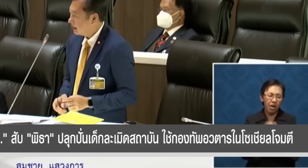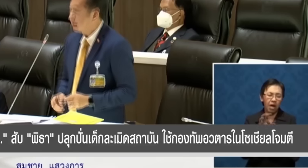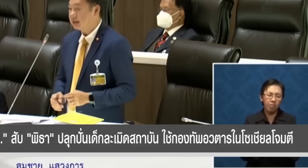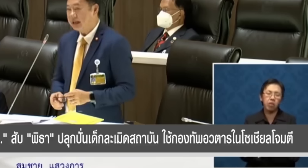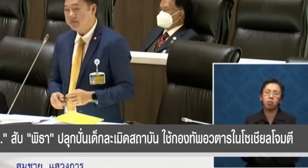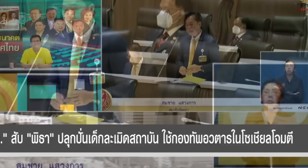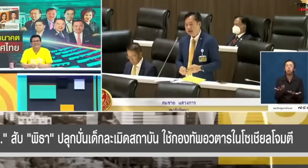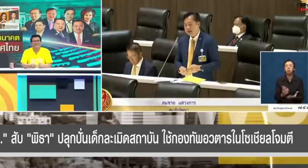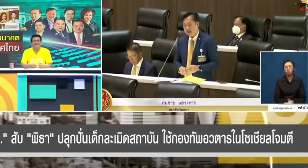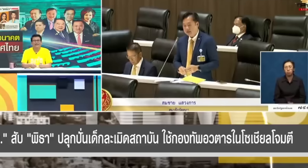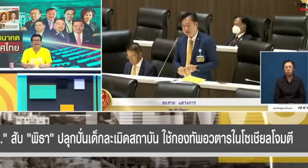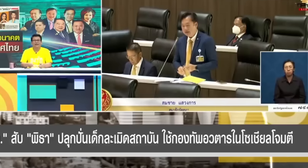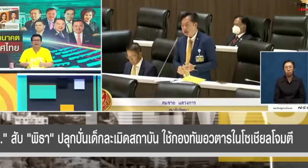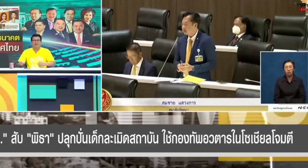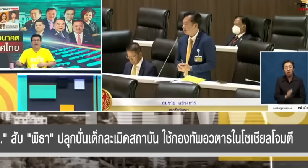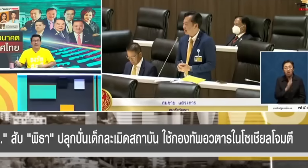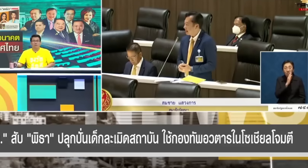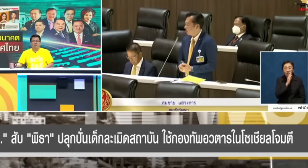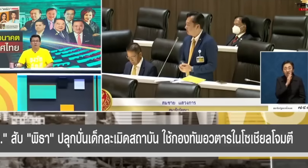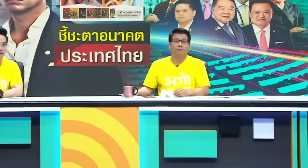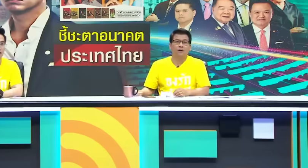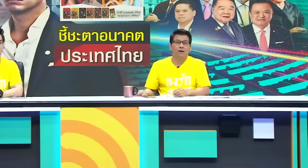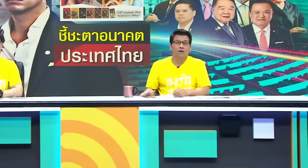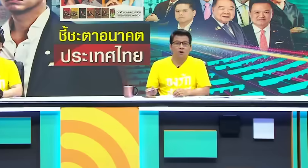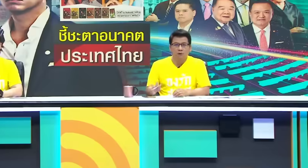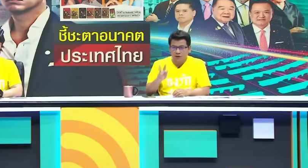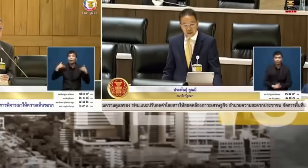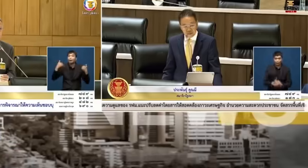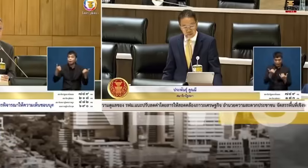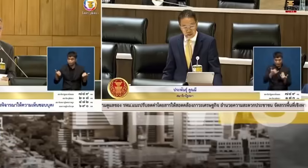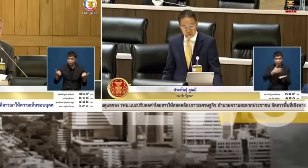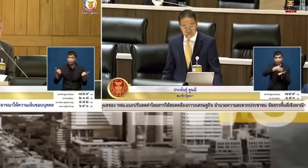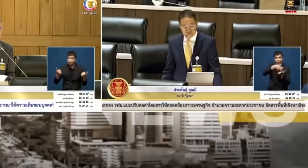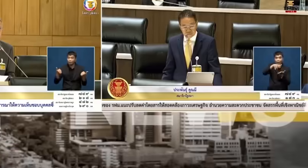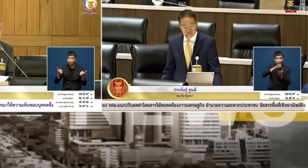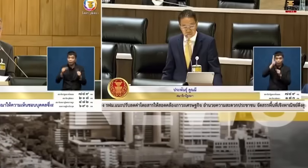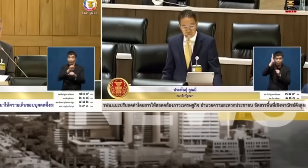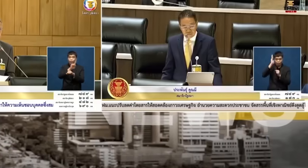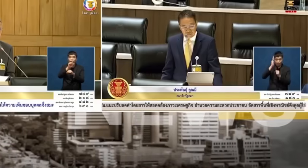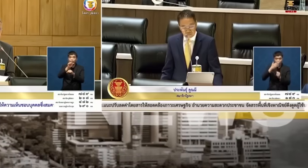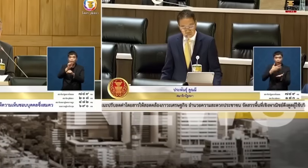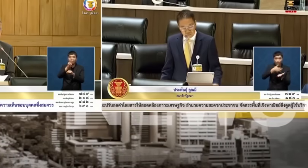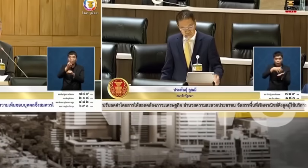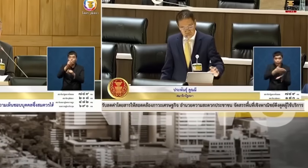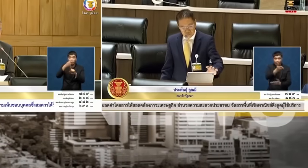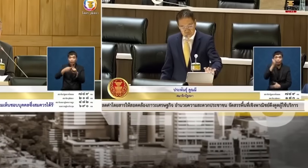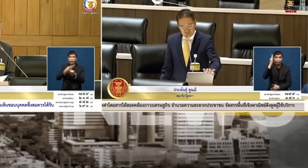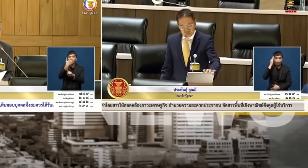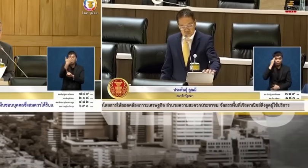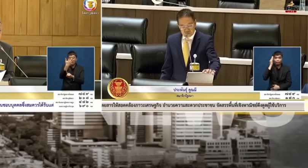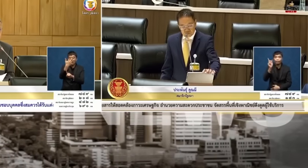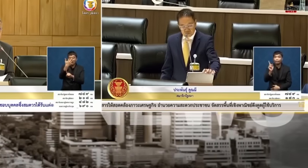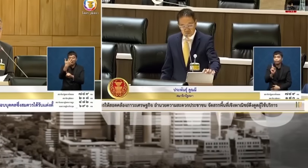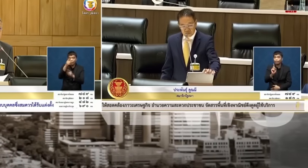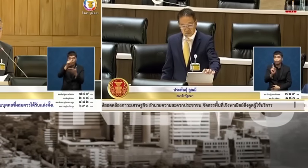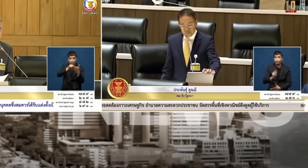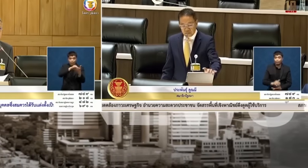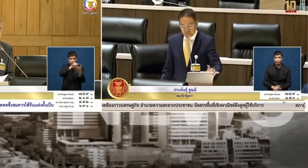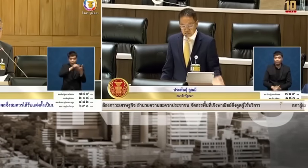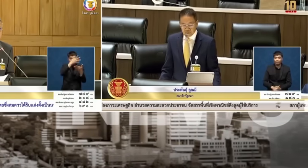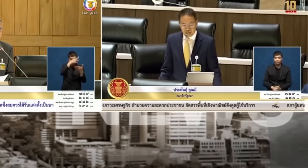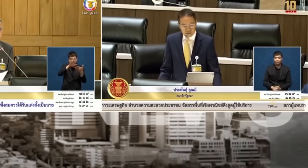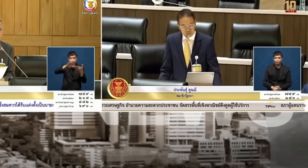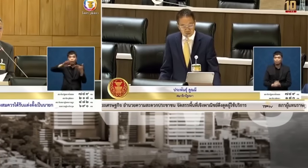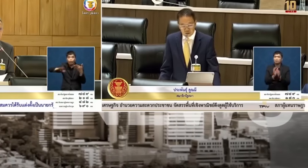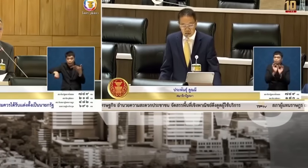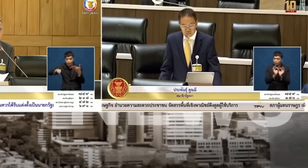เลยจากน ั้ น นี่ฮะนี่คือบรรยากาศบางช่วงนะสวอีก2ท่านที่อภิปรายวันนี้ได้ทั้งข้อมูลได้ทั้งมุมม